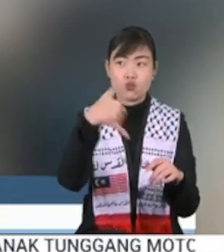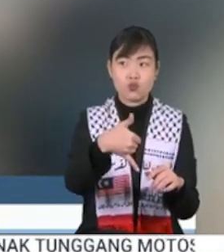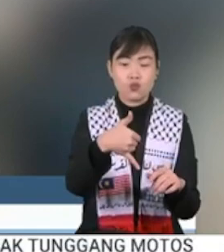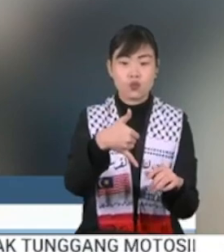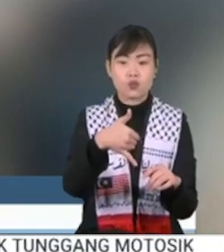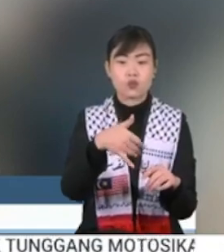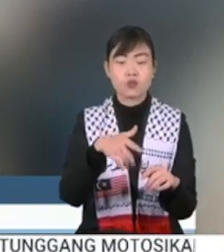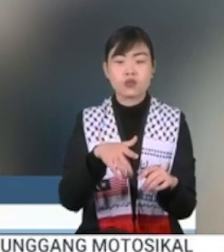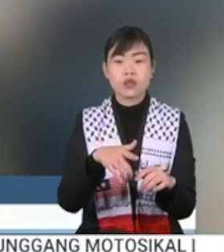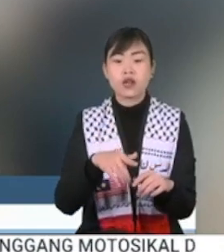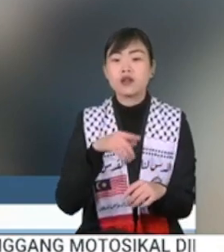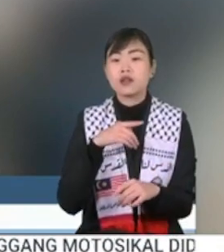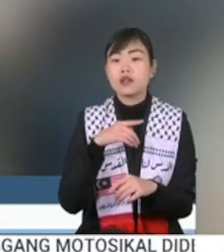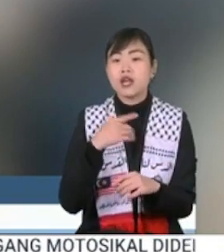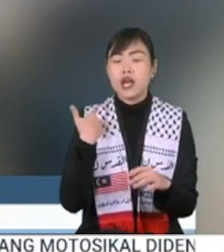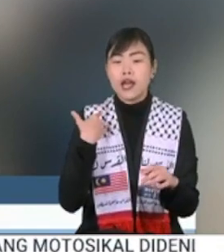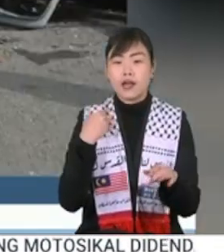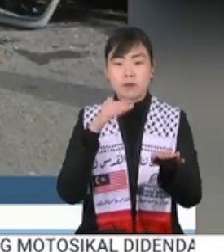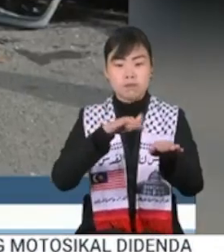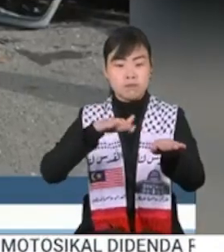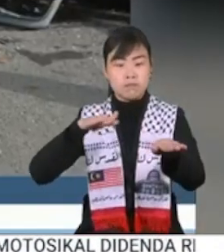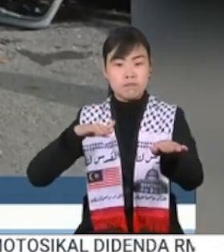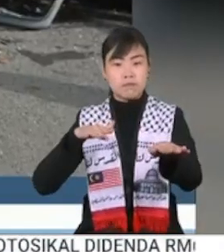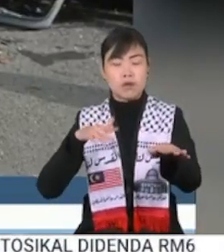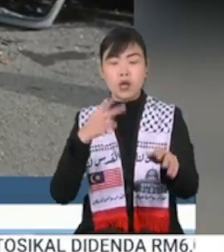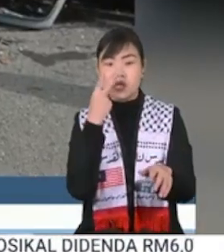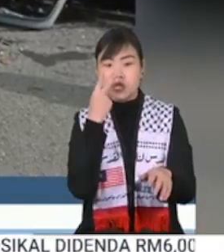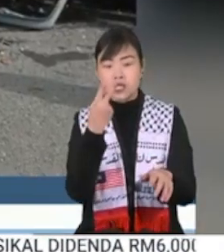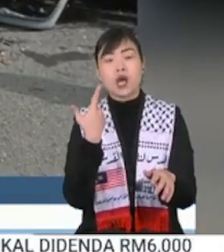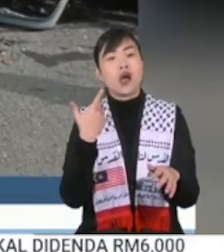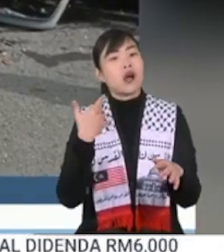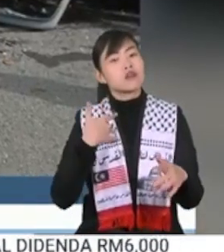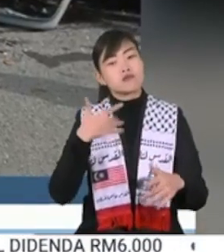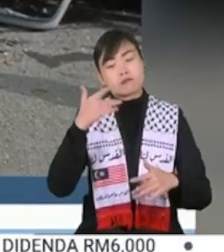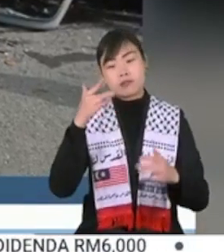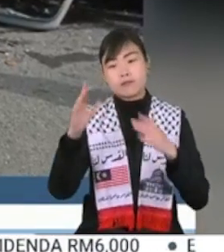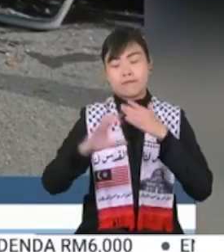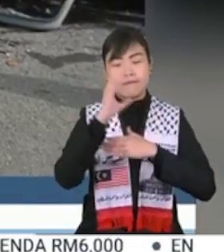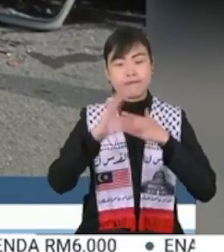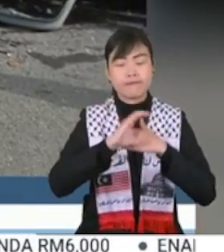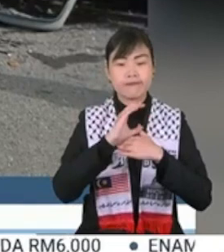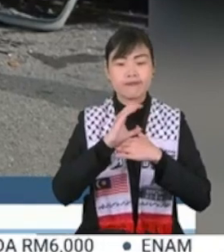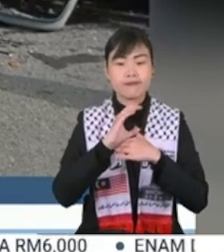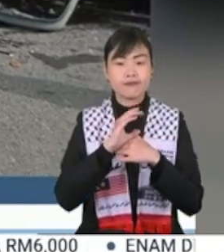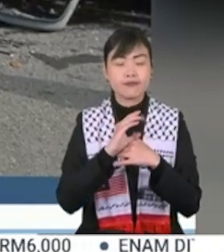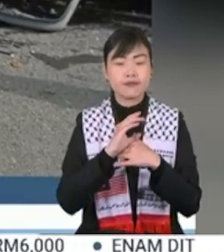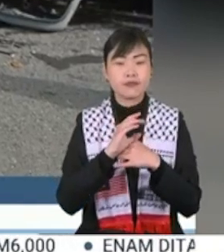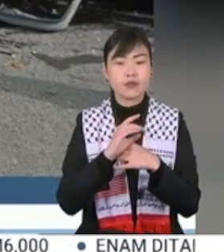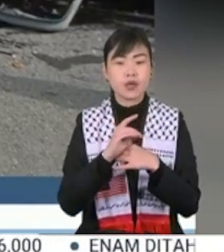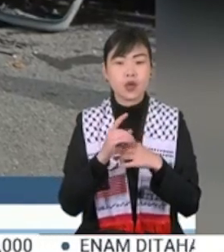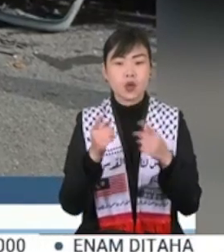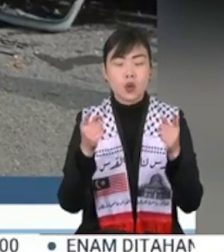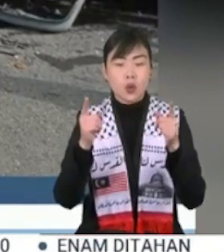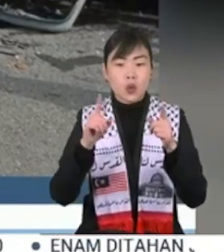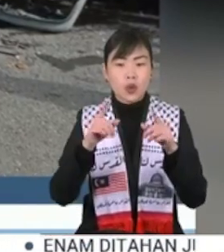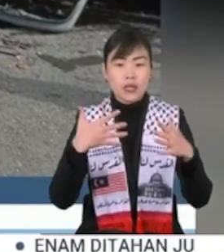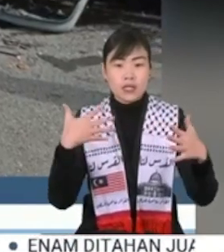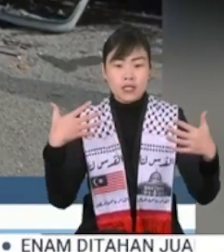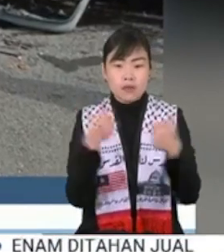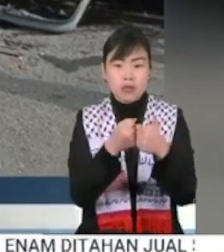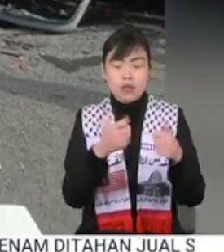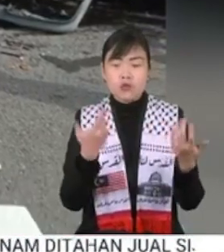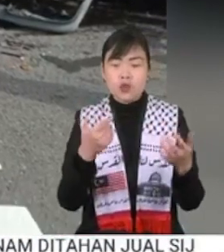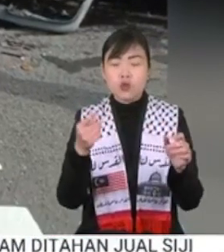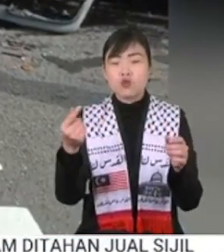tersepit di tempat duduk penumpang hadapan kereta dan mengalami cudera parah operasi mengeluarkan mangsa dilakukan dengan menggunakan peralatan